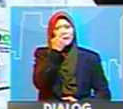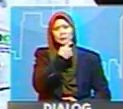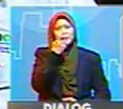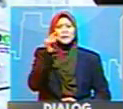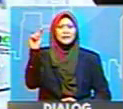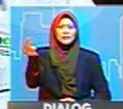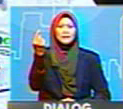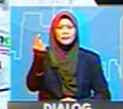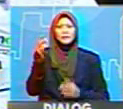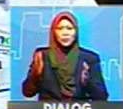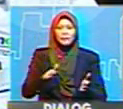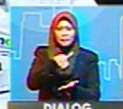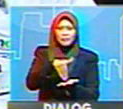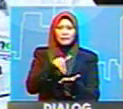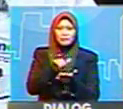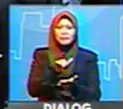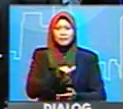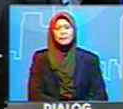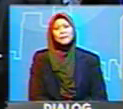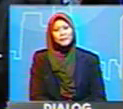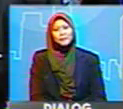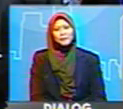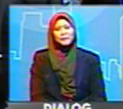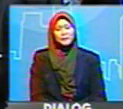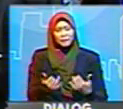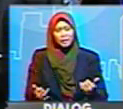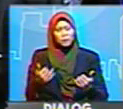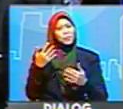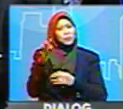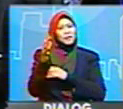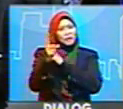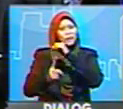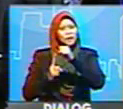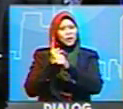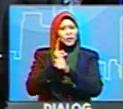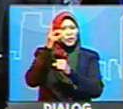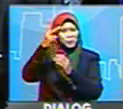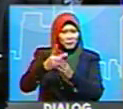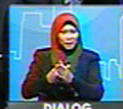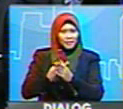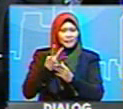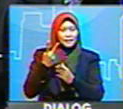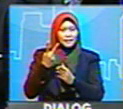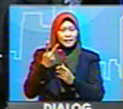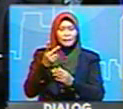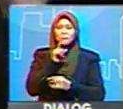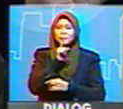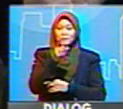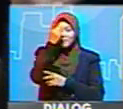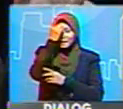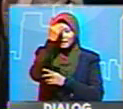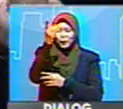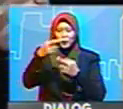saja ya Jadi kini dah pun setahun dua bulan sebaik saja Datuk